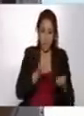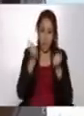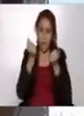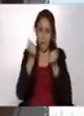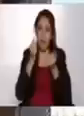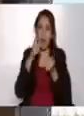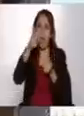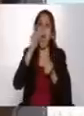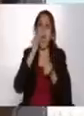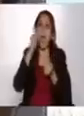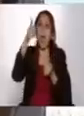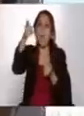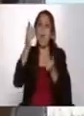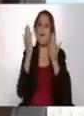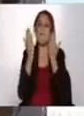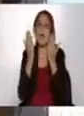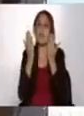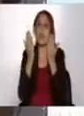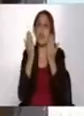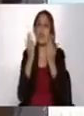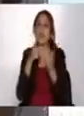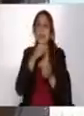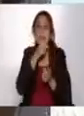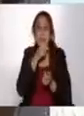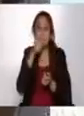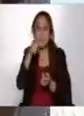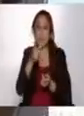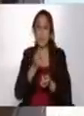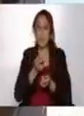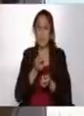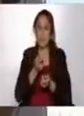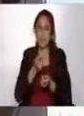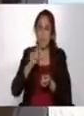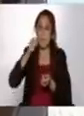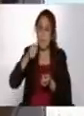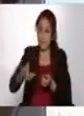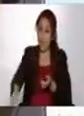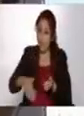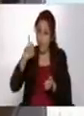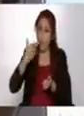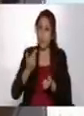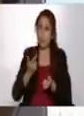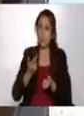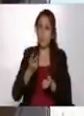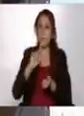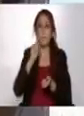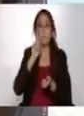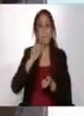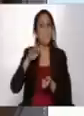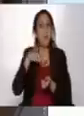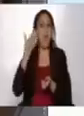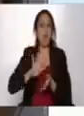وقالت لي بابا يا ماما هو تتقري الفاتحه، قلت لها لجدك قالت ما يخرج، ما المفتاح اهو القفل اهو، قلت لها بخش ده ما